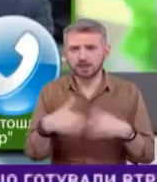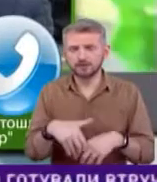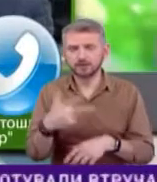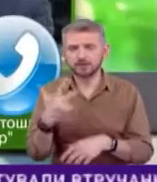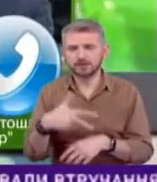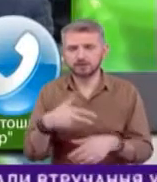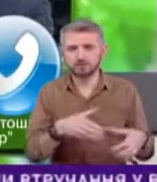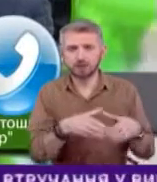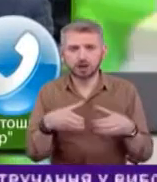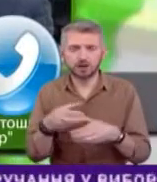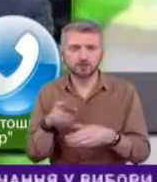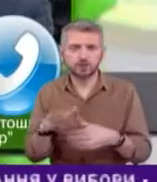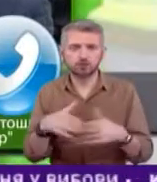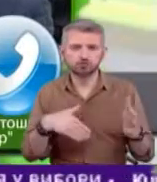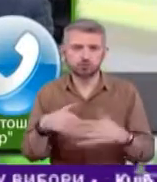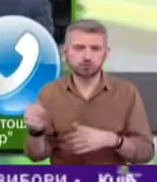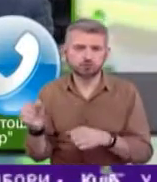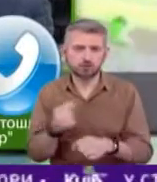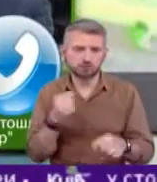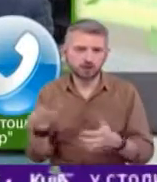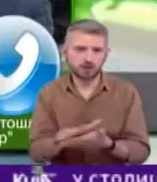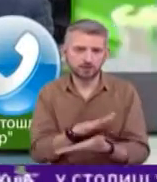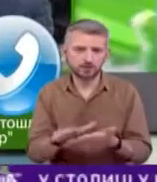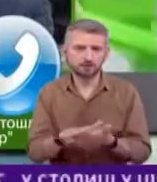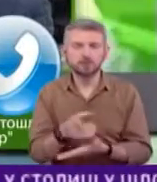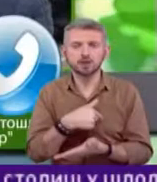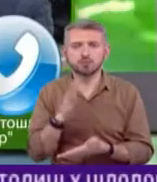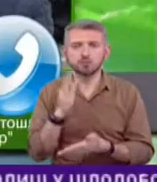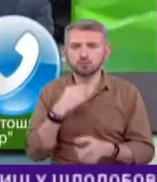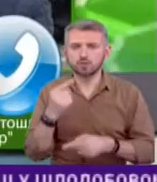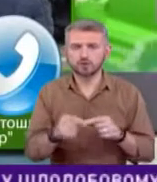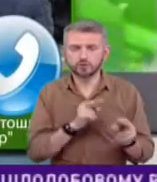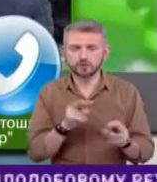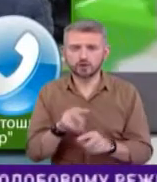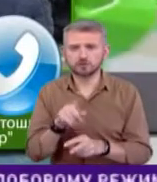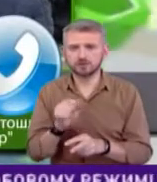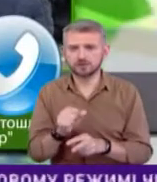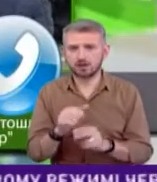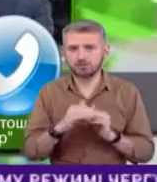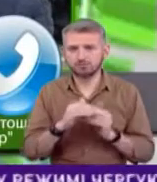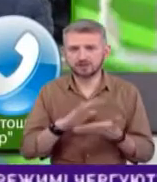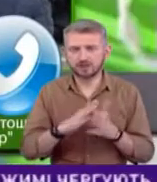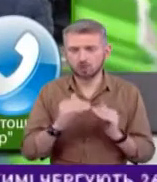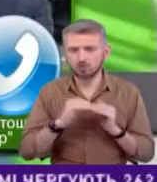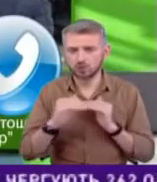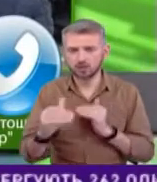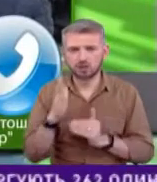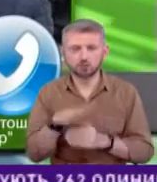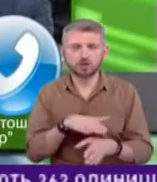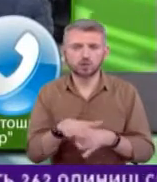30 бригад для ручного прибирання. Ми будемо постійно стежити за станом покриття, буде